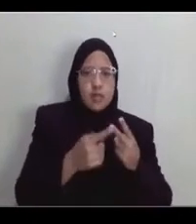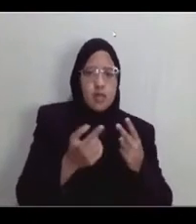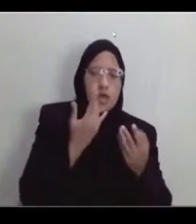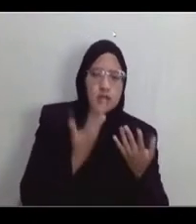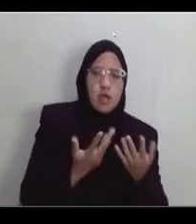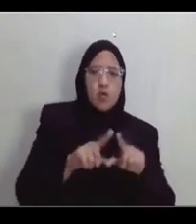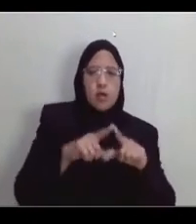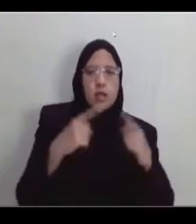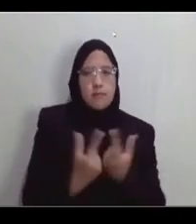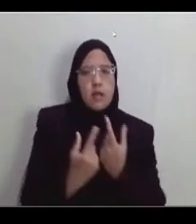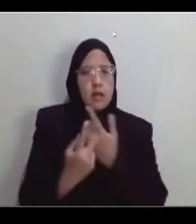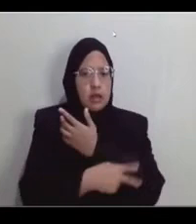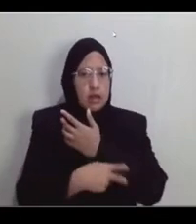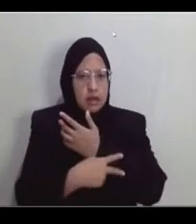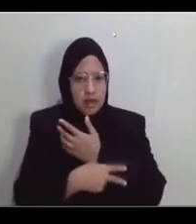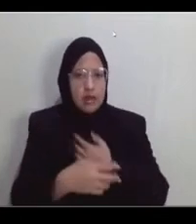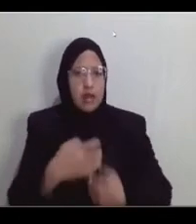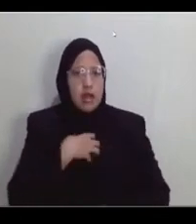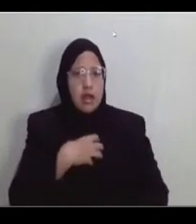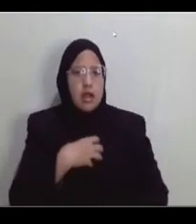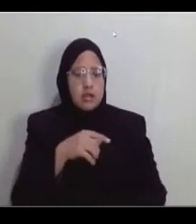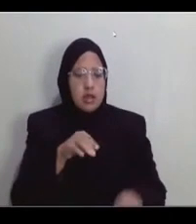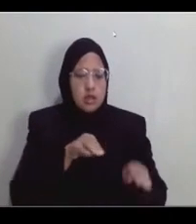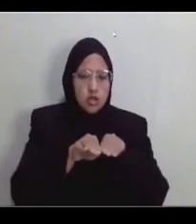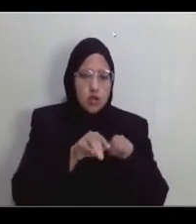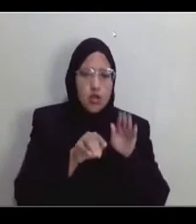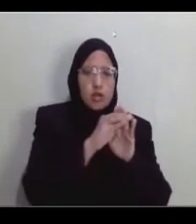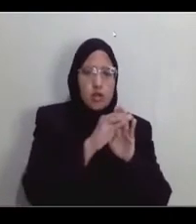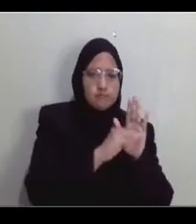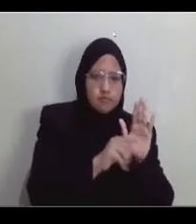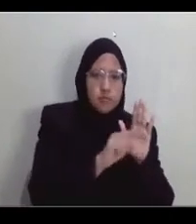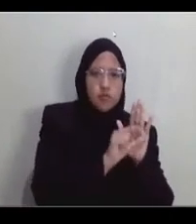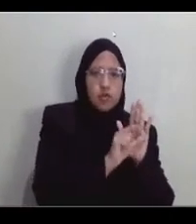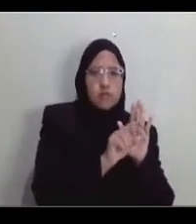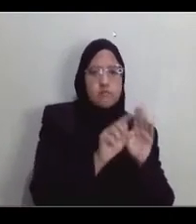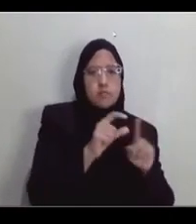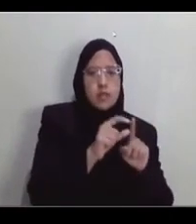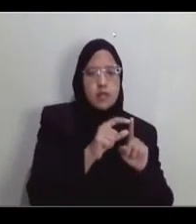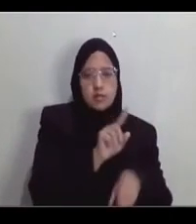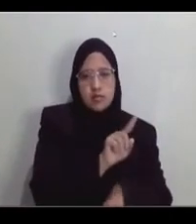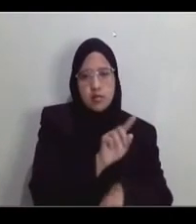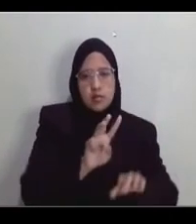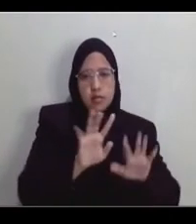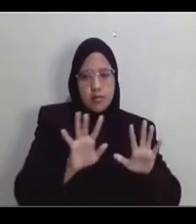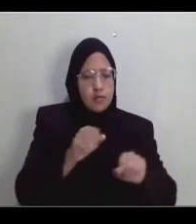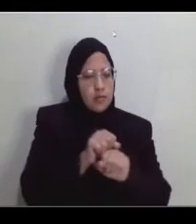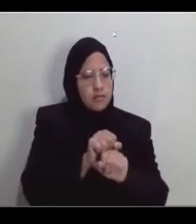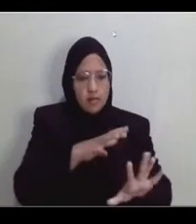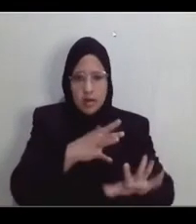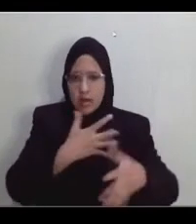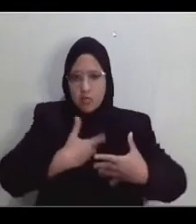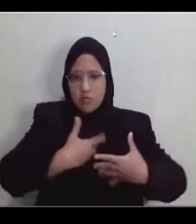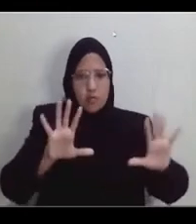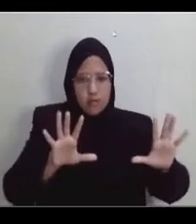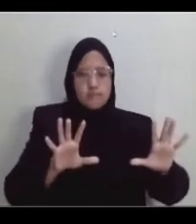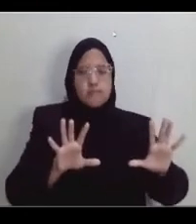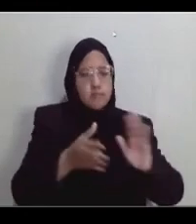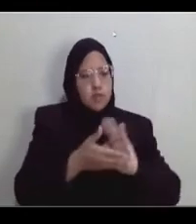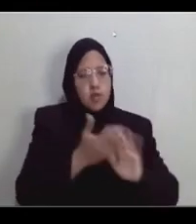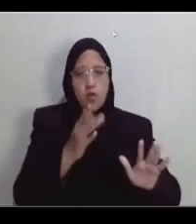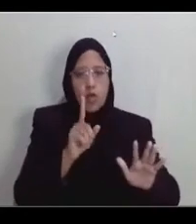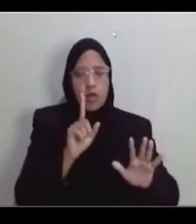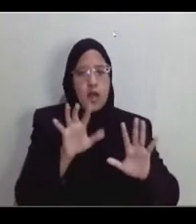kewenangannya diberikan oleh undang-undang dasar memutus pembubaran partai politik serta memutus perselisihan tentang hasil pemilihan